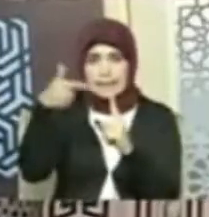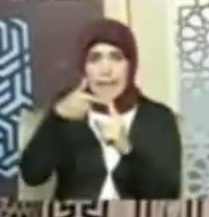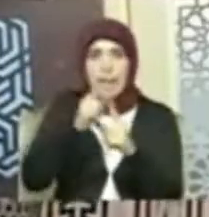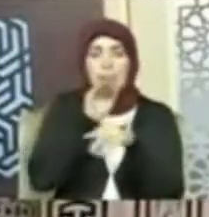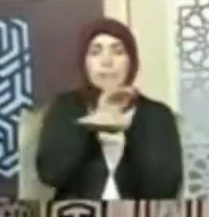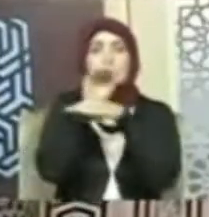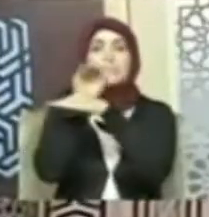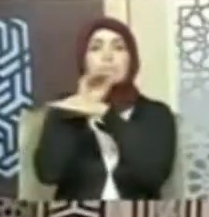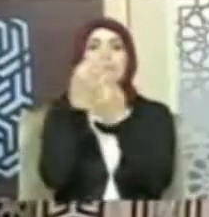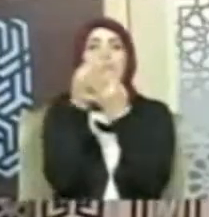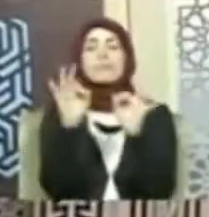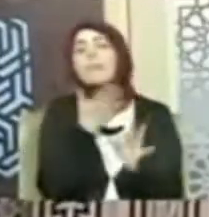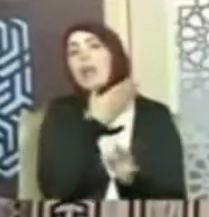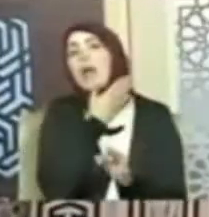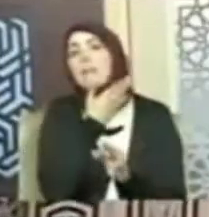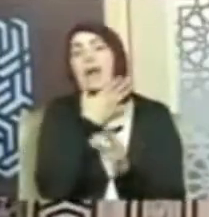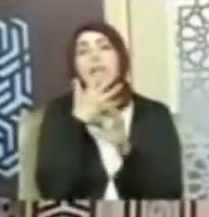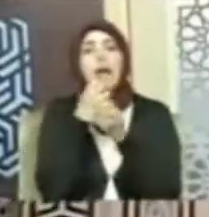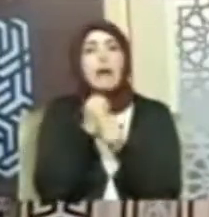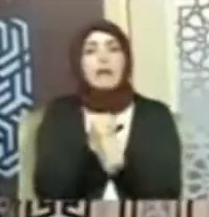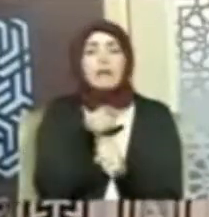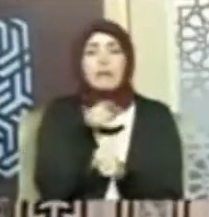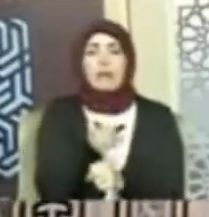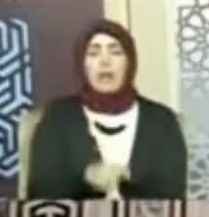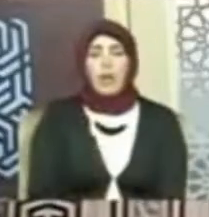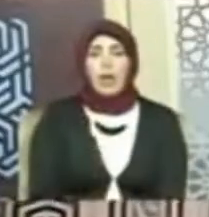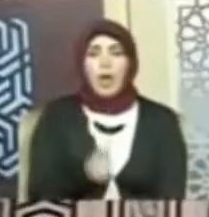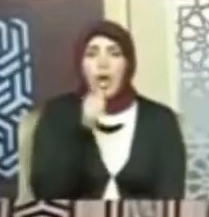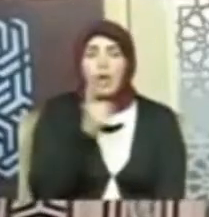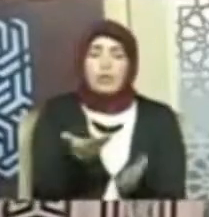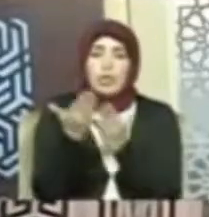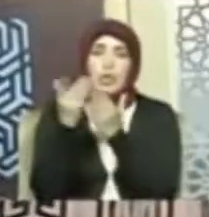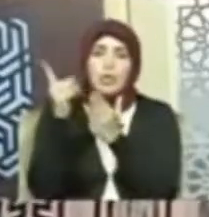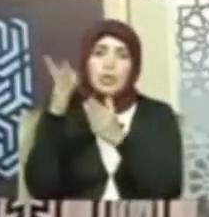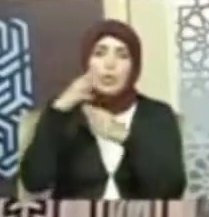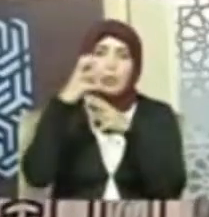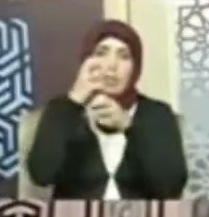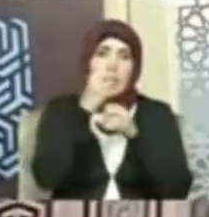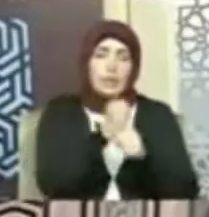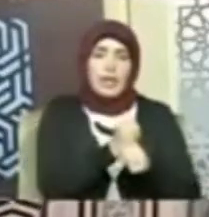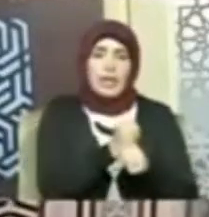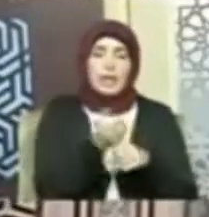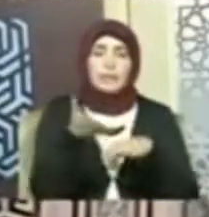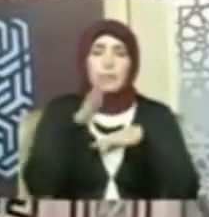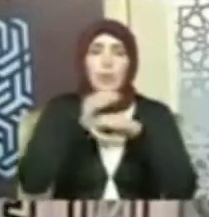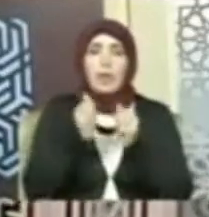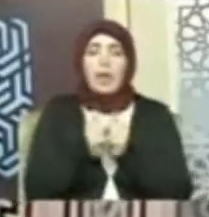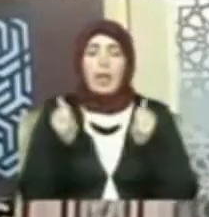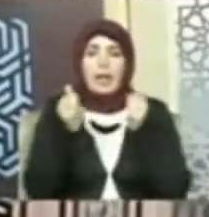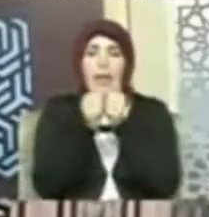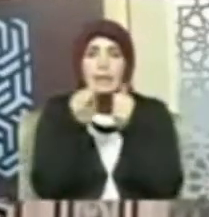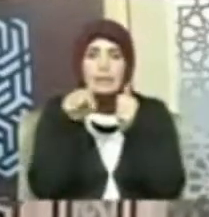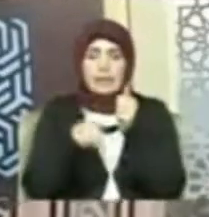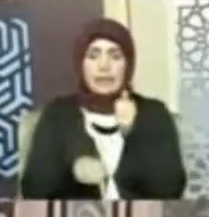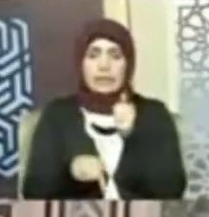وأدى الأمانة، صلوات ربي وسلامه عليه وعلى آله